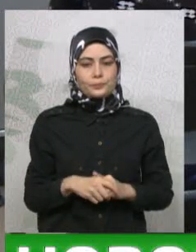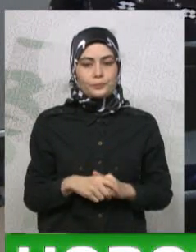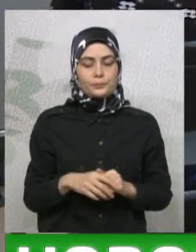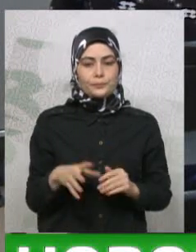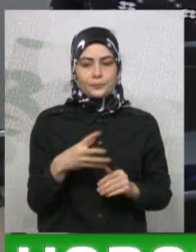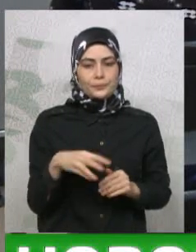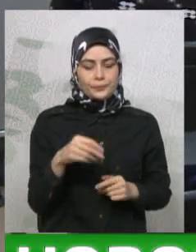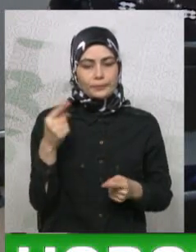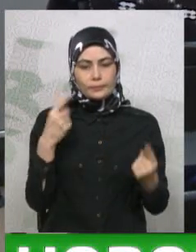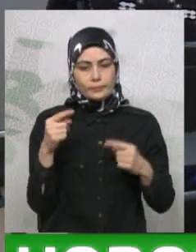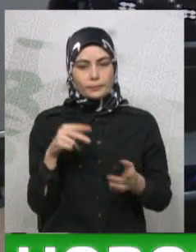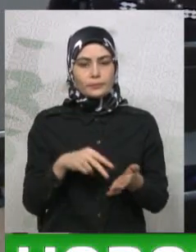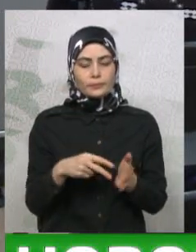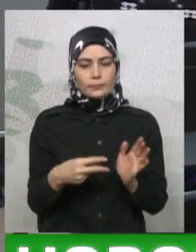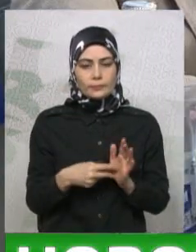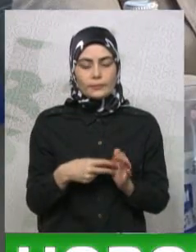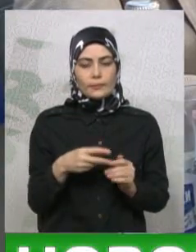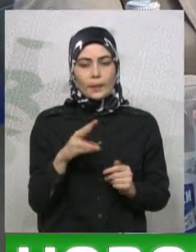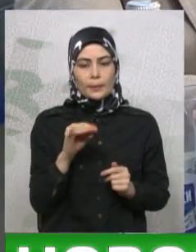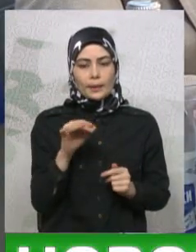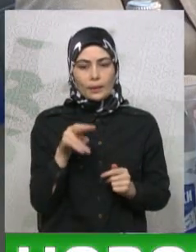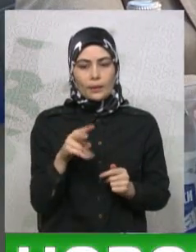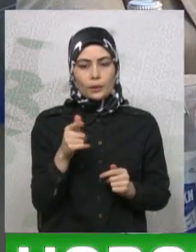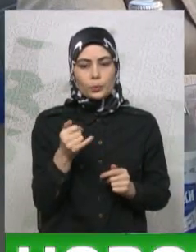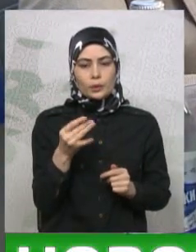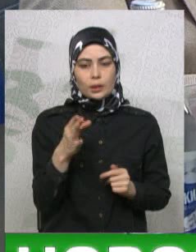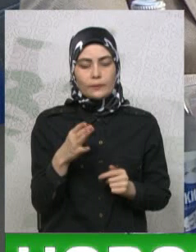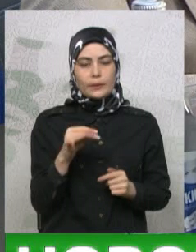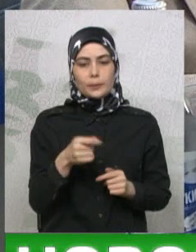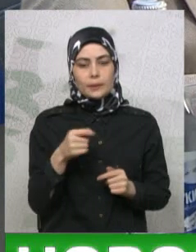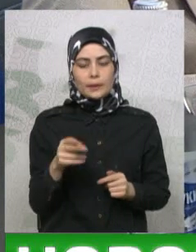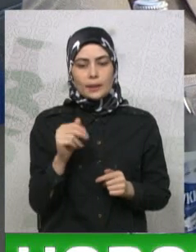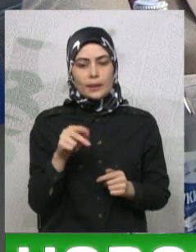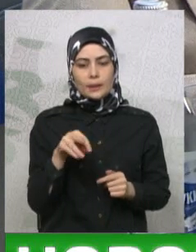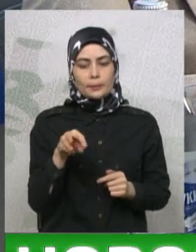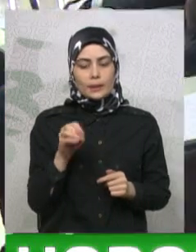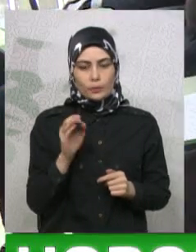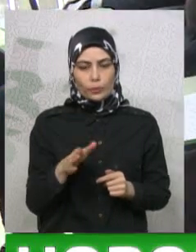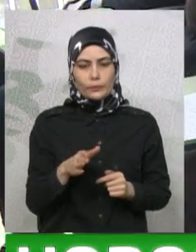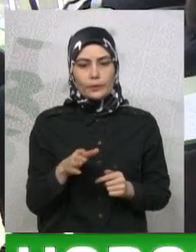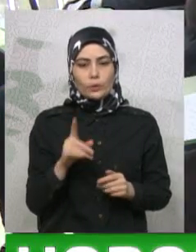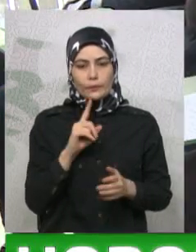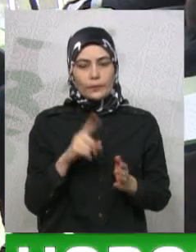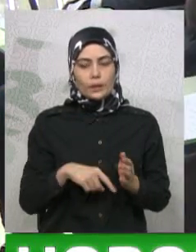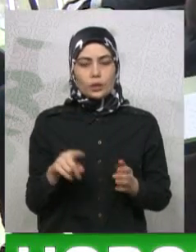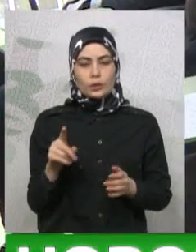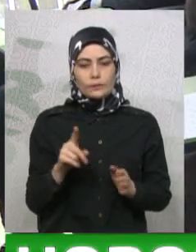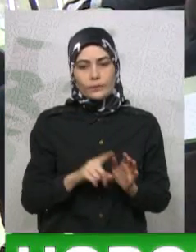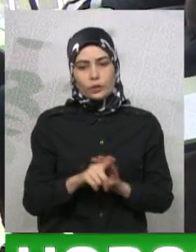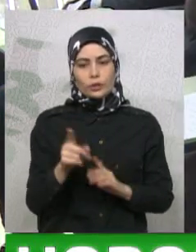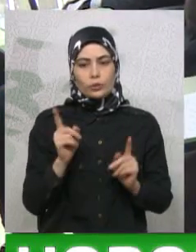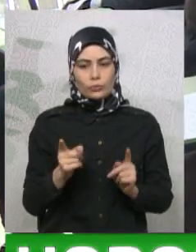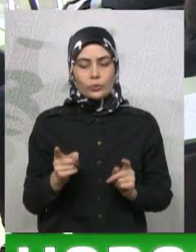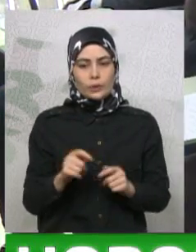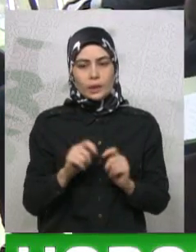Все идеи и планы, инициированные меценатом Микаилом Гуцериевым и главой Ингушетии Махмудом Аликалиматовым, уверенно воплощаются в